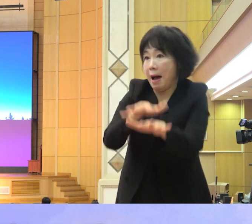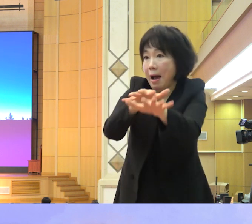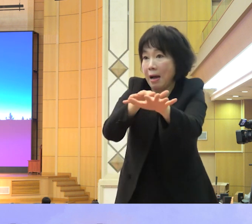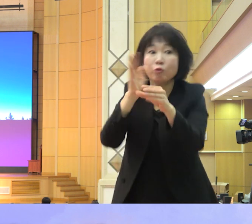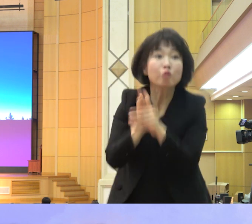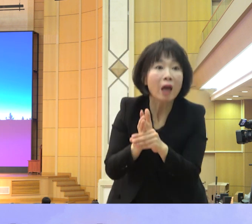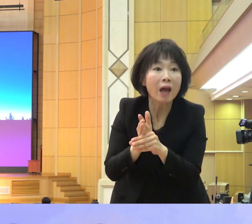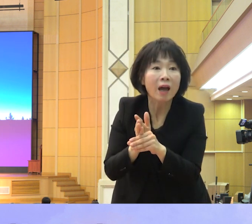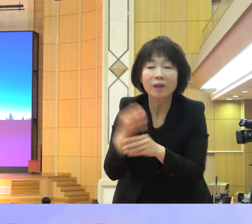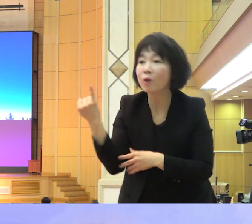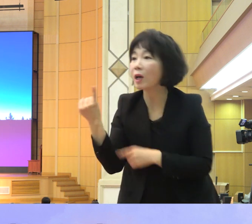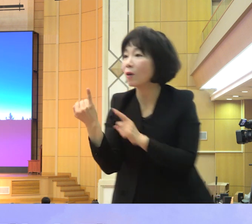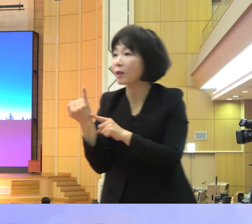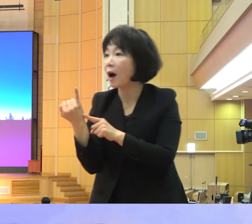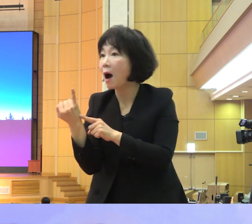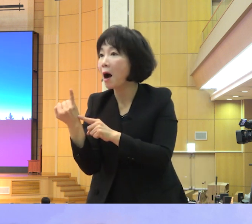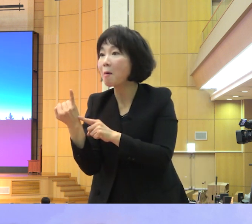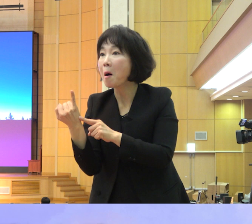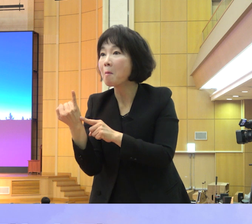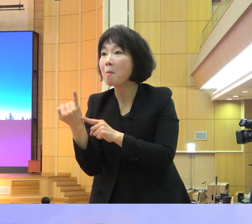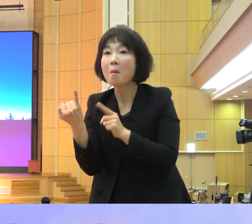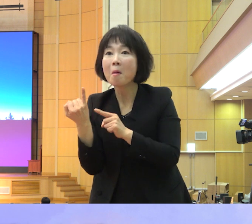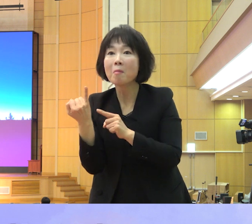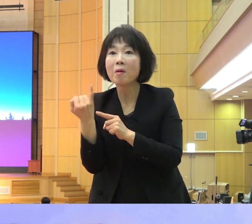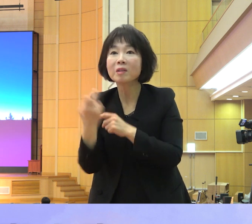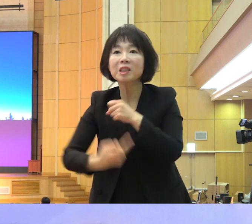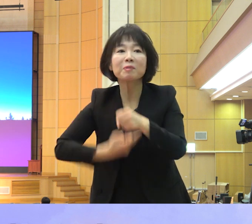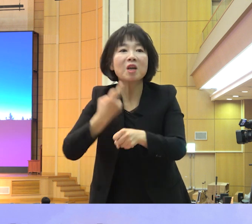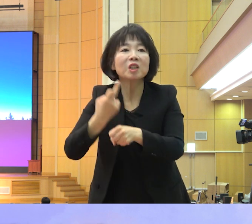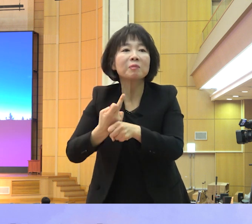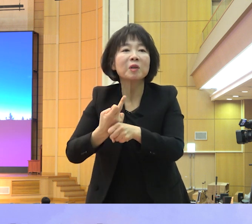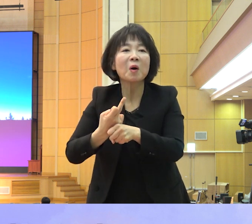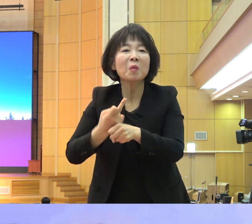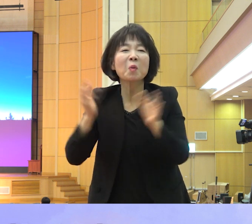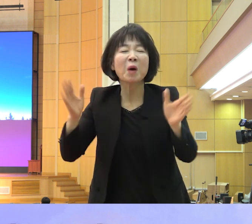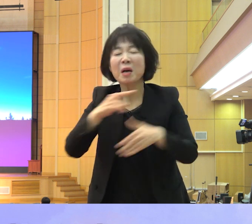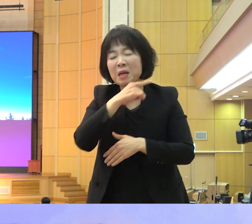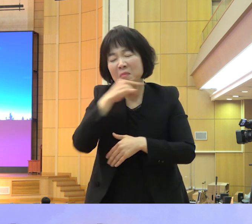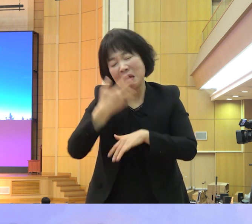무리 중에 한 여인, 12년 동안 혈루증